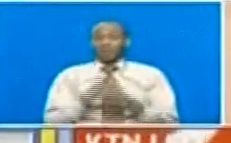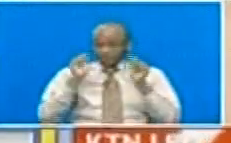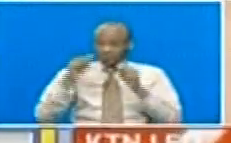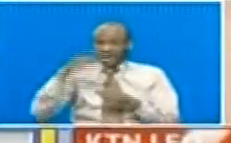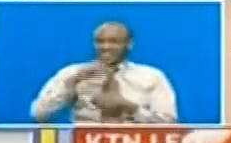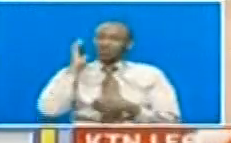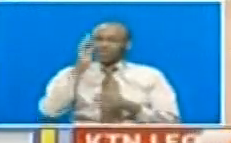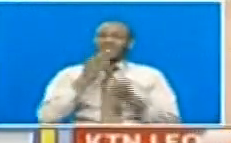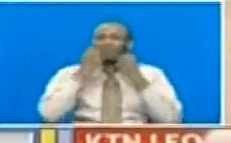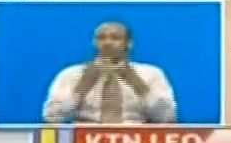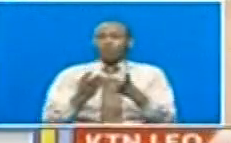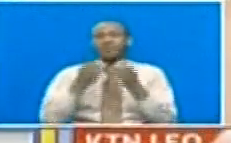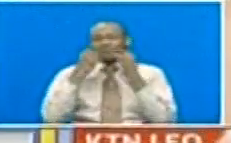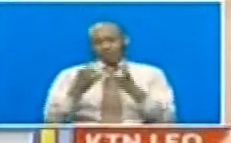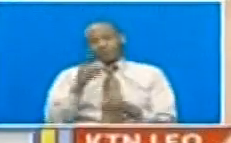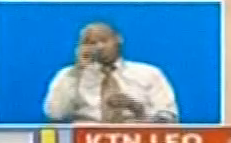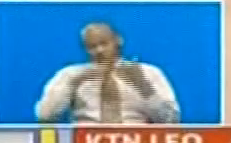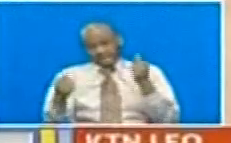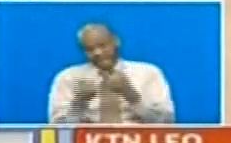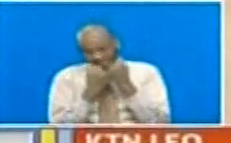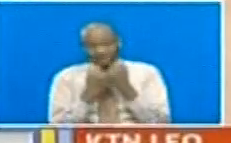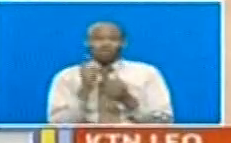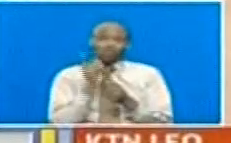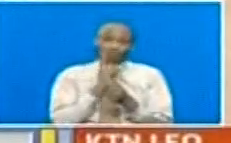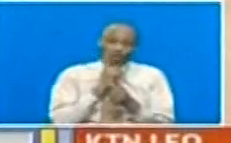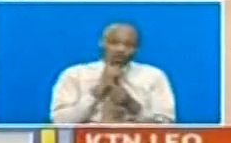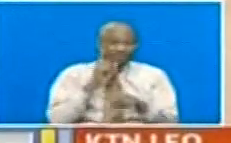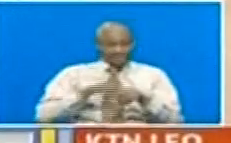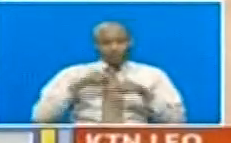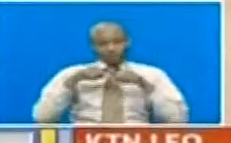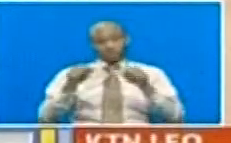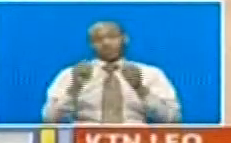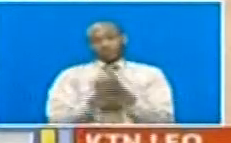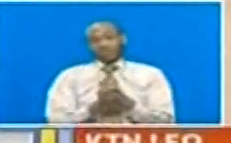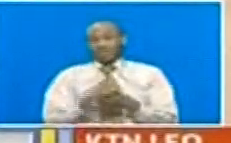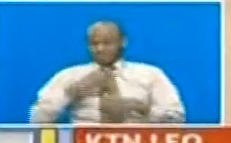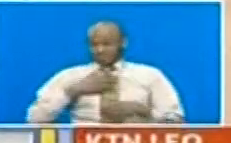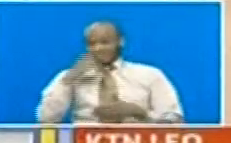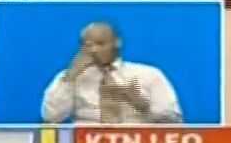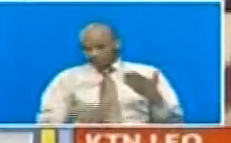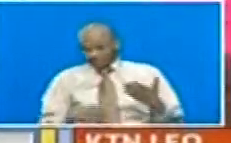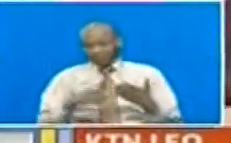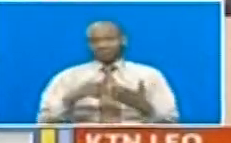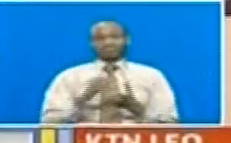matukio zinapojipuka katika eneo bunge hili la Kajiado Kati katika kaunti ya Kajiado. Kutoka kwangu, jina langu ni Hussein Mohamed.